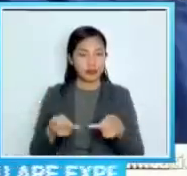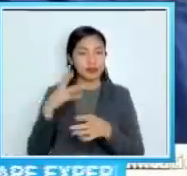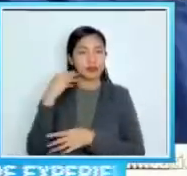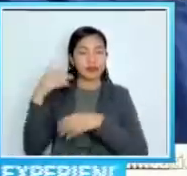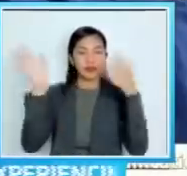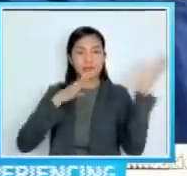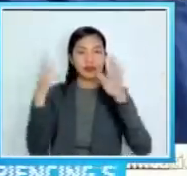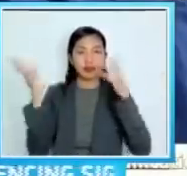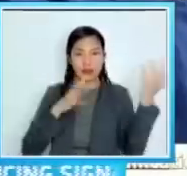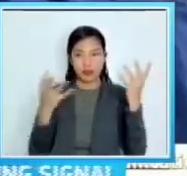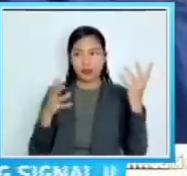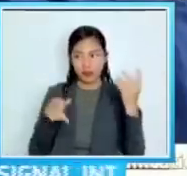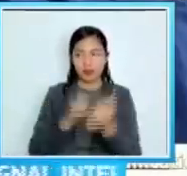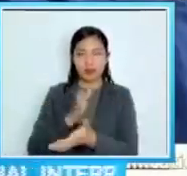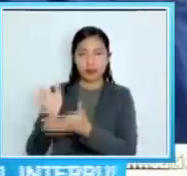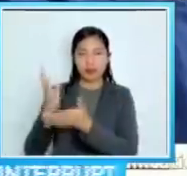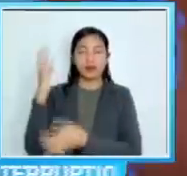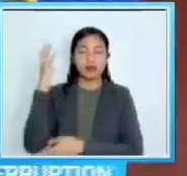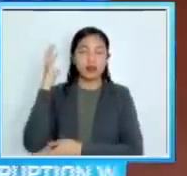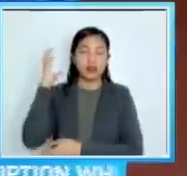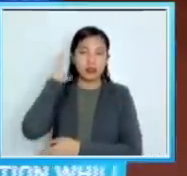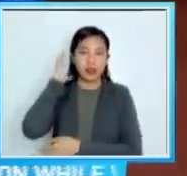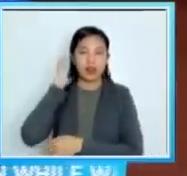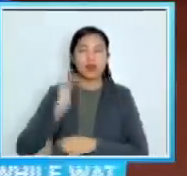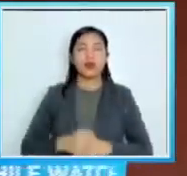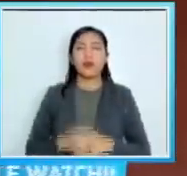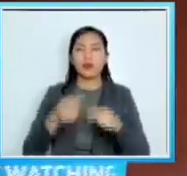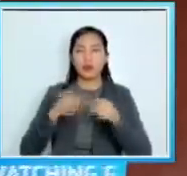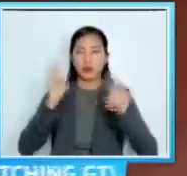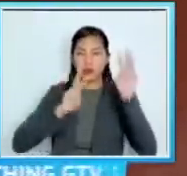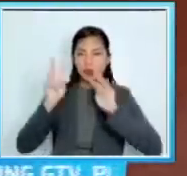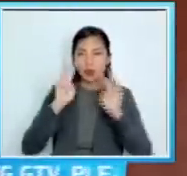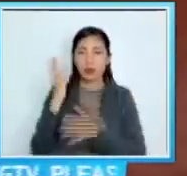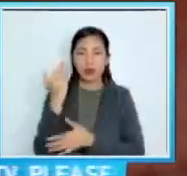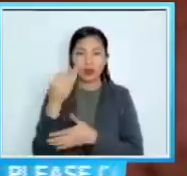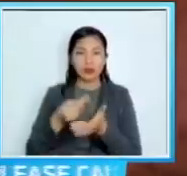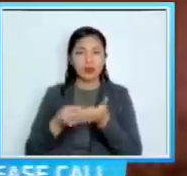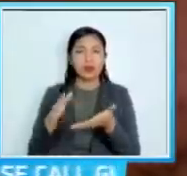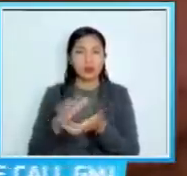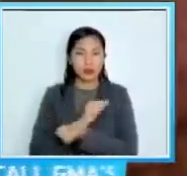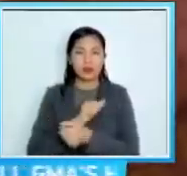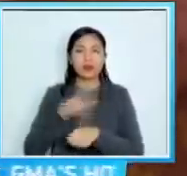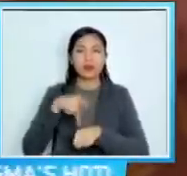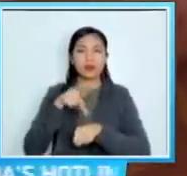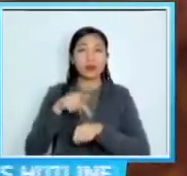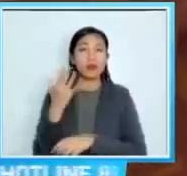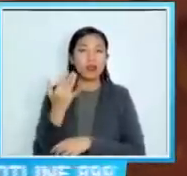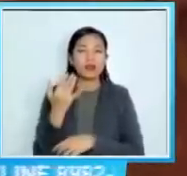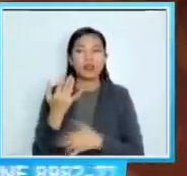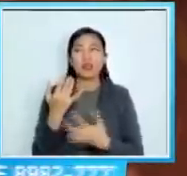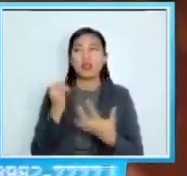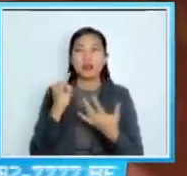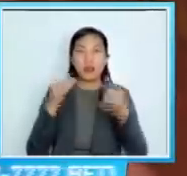nangangamba siya sa nauubos na raw na pondo ng Pilipinas, lalo na kung magkaroon muli ng pagsipa ng kaso ng COVID-19 bunsod